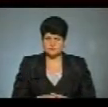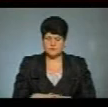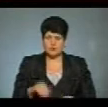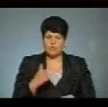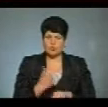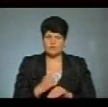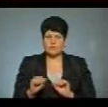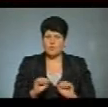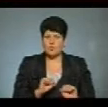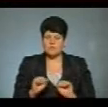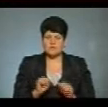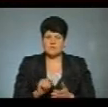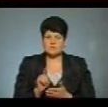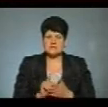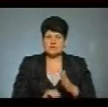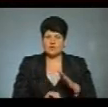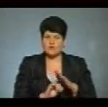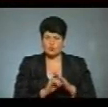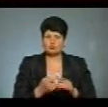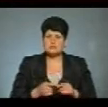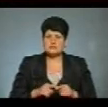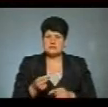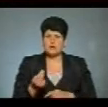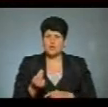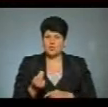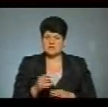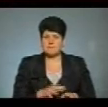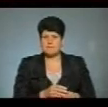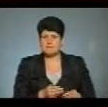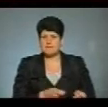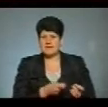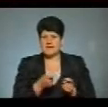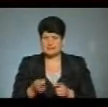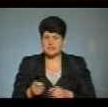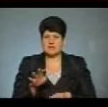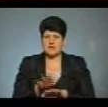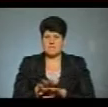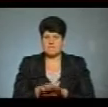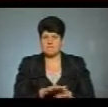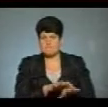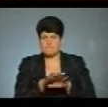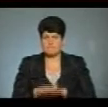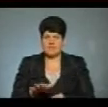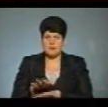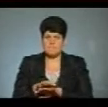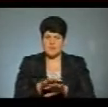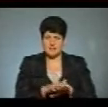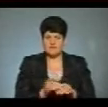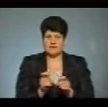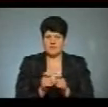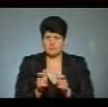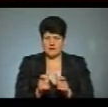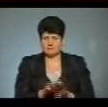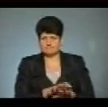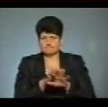Головним управлінням пенсійного фонду ті кошти передані на батьківські установи, де будуть зараховані на карткові рахунки